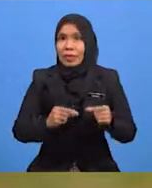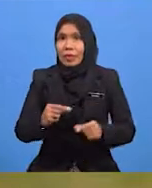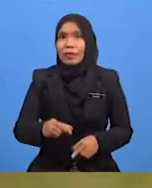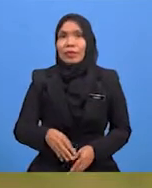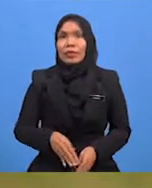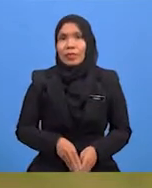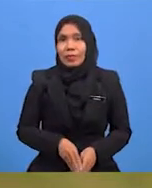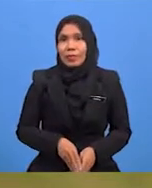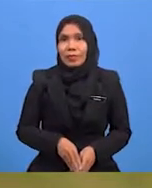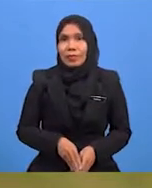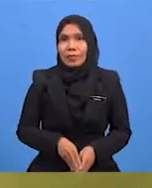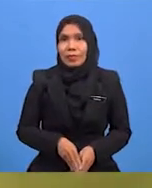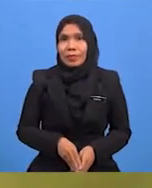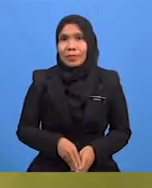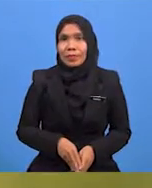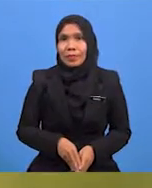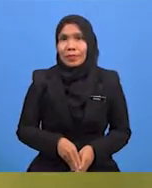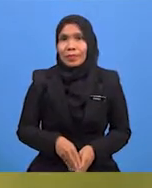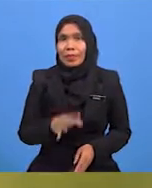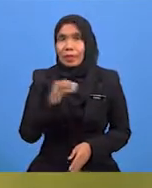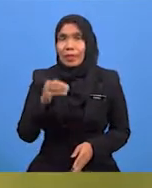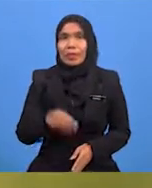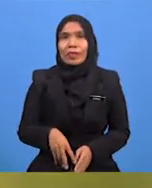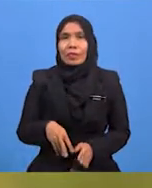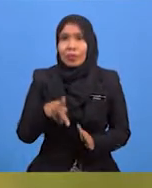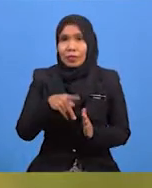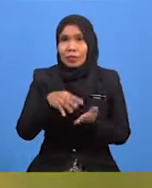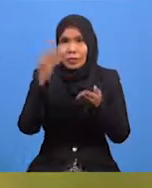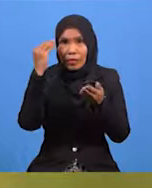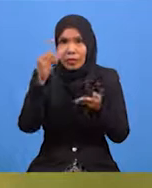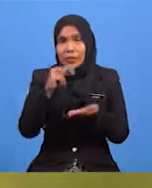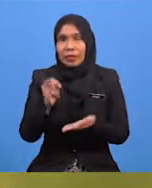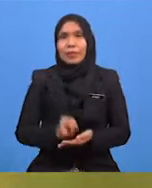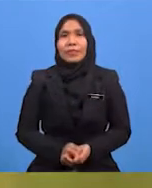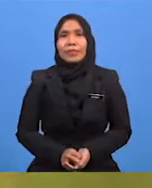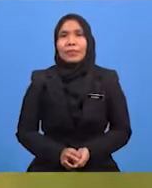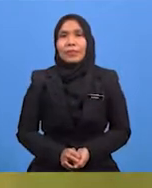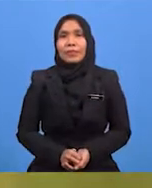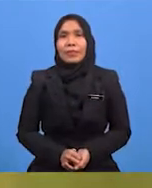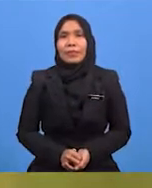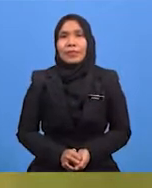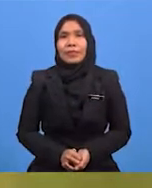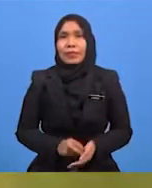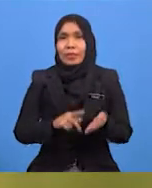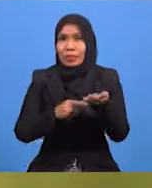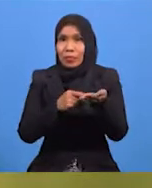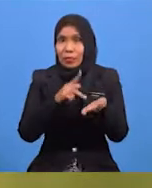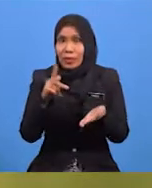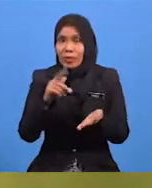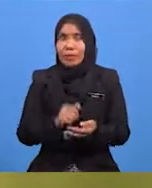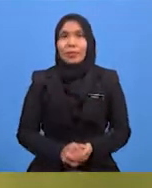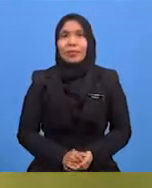dan juga pengajaran. Baiklah murid-murid, kita akan mulakan pelajaran pada hari ini dengan mendengar